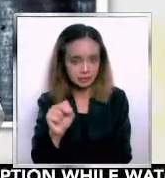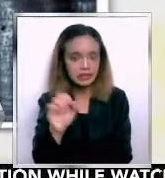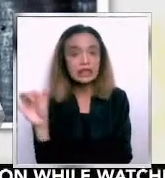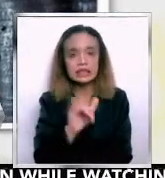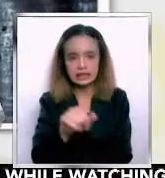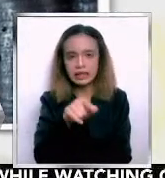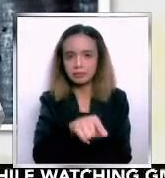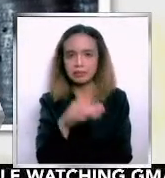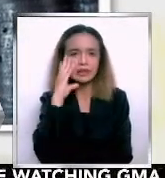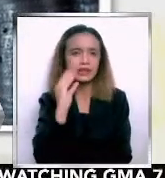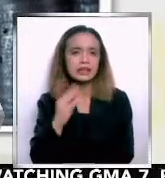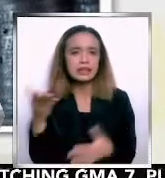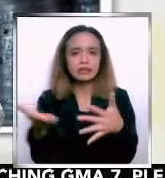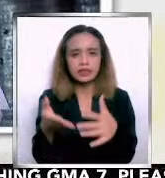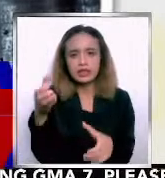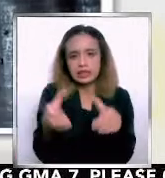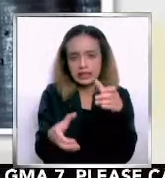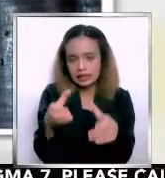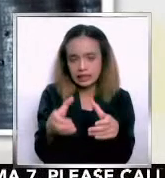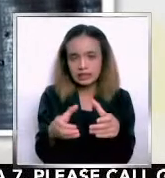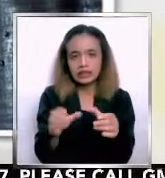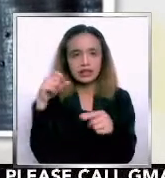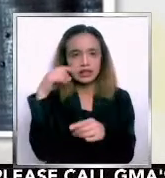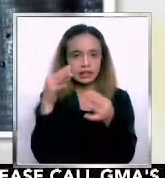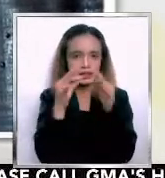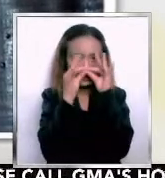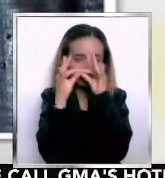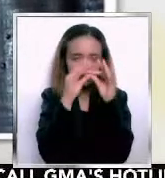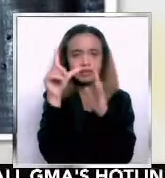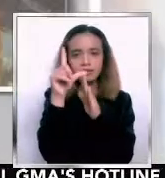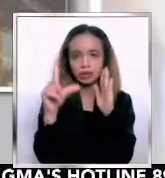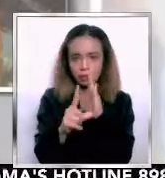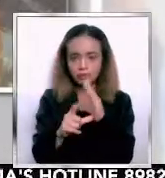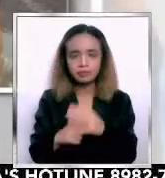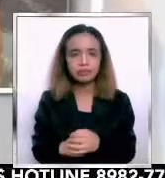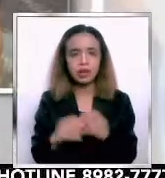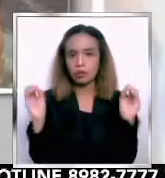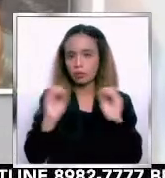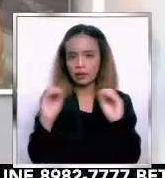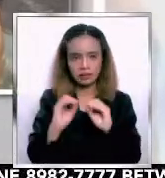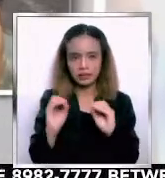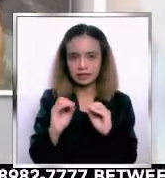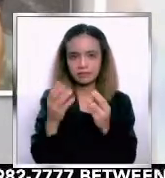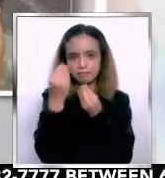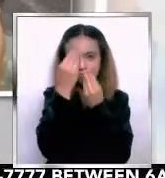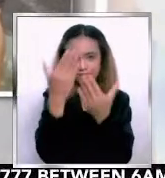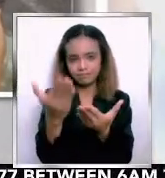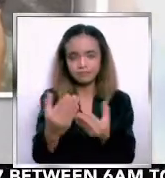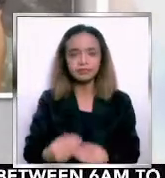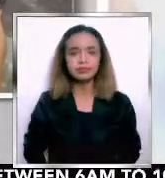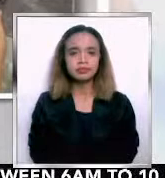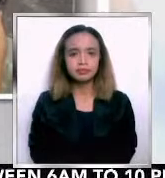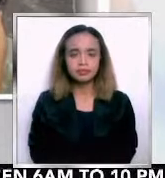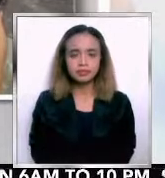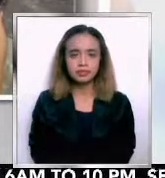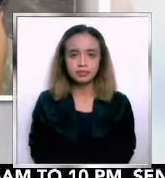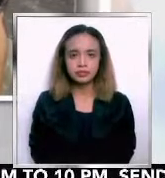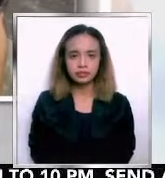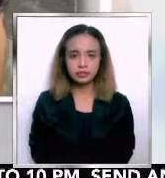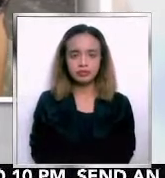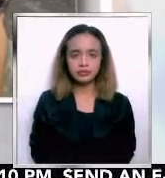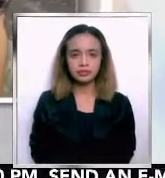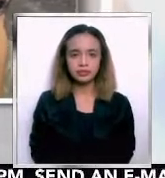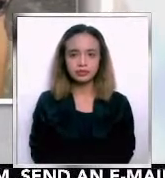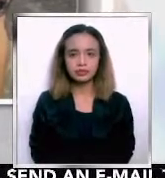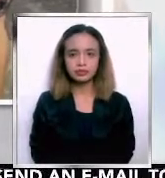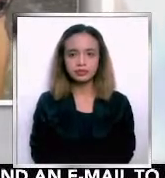kasong paglabag sa Comprehensive Dangerous Drugs Act. Wala pa siyang pahayag. Corinne Katibayan, Nakatutok, 24